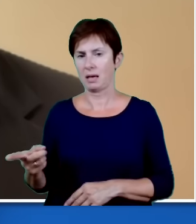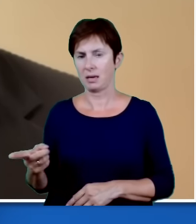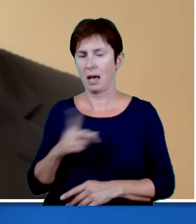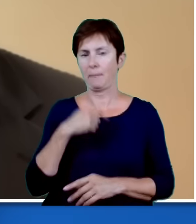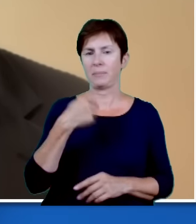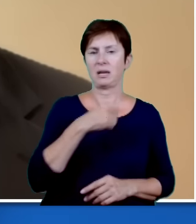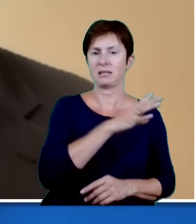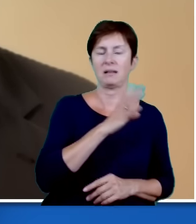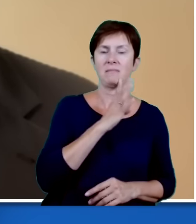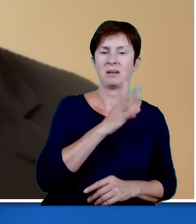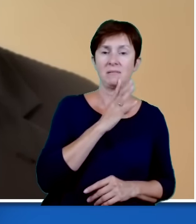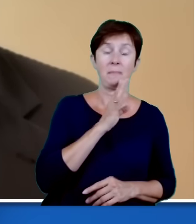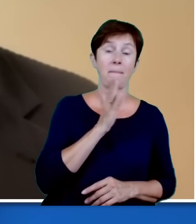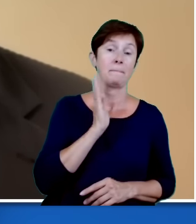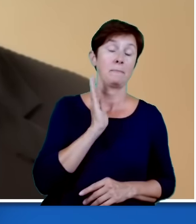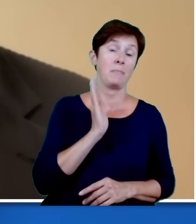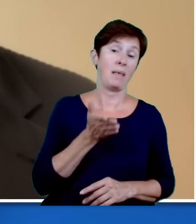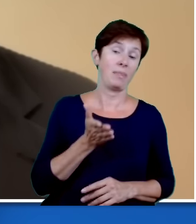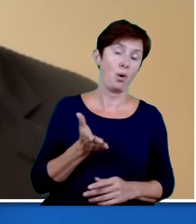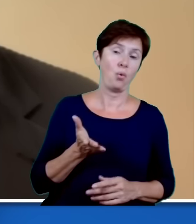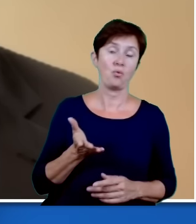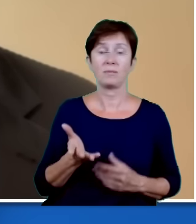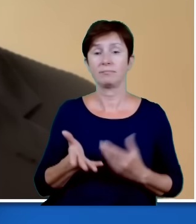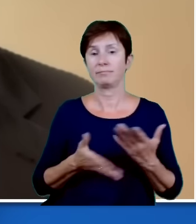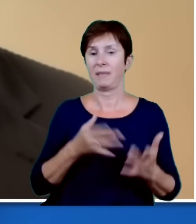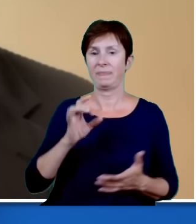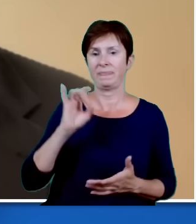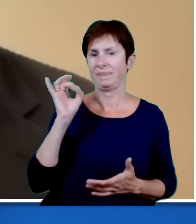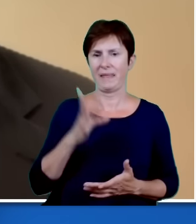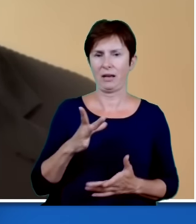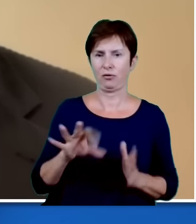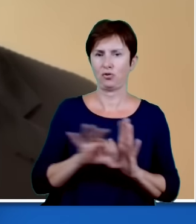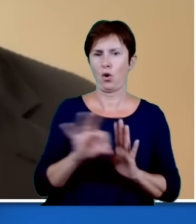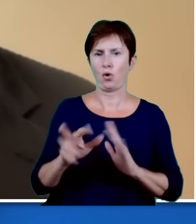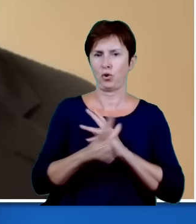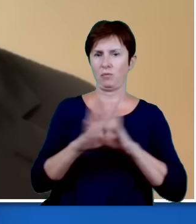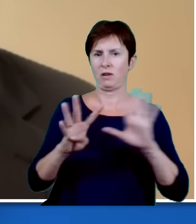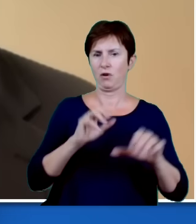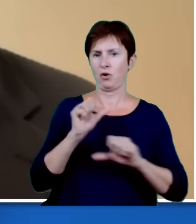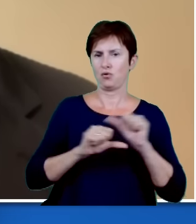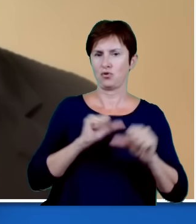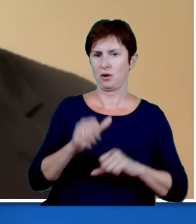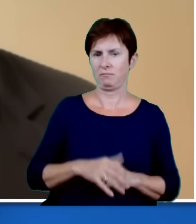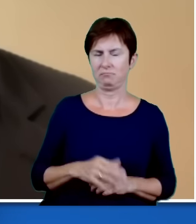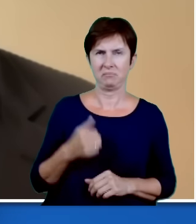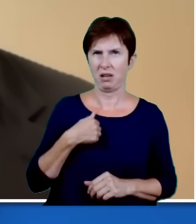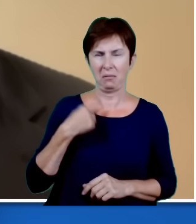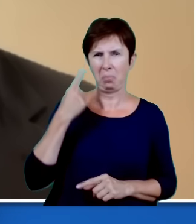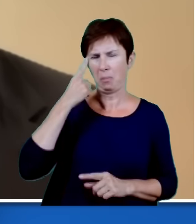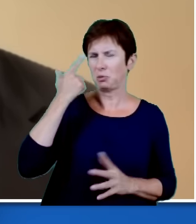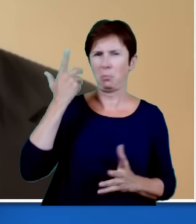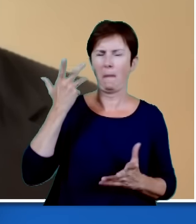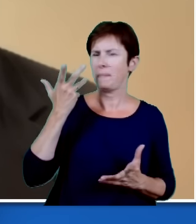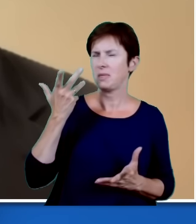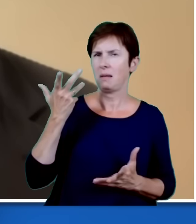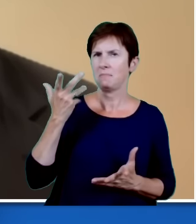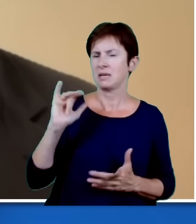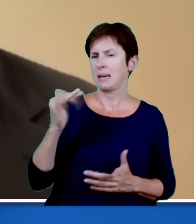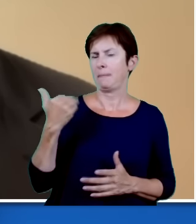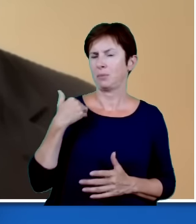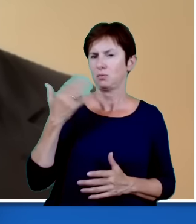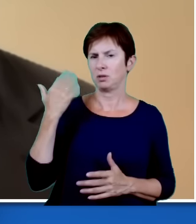Zjednoczonych będą najgorsze od 89 roku Ja sobie nie przypominam żebyśmy mieli